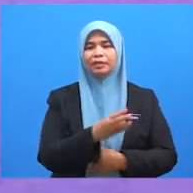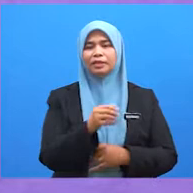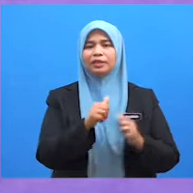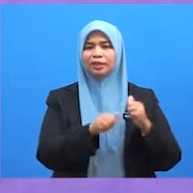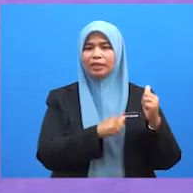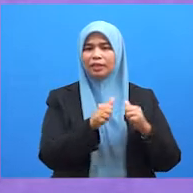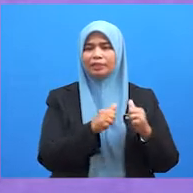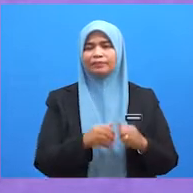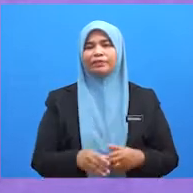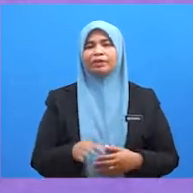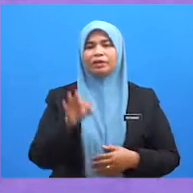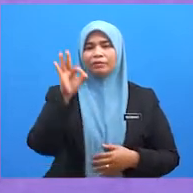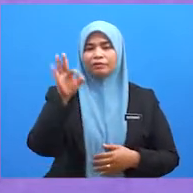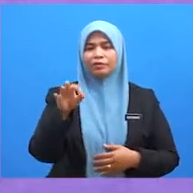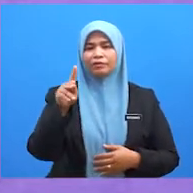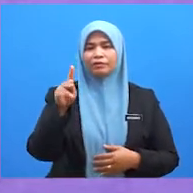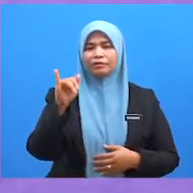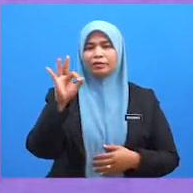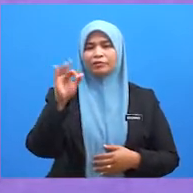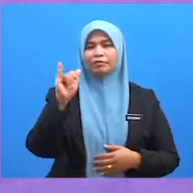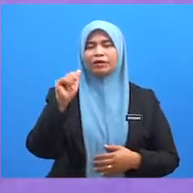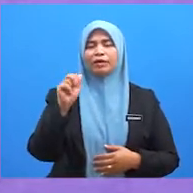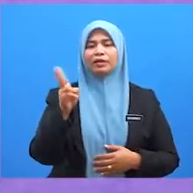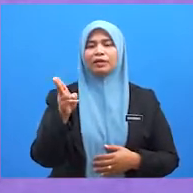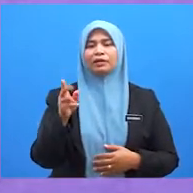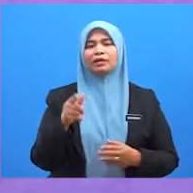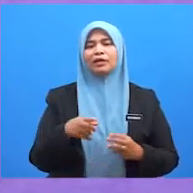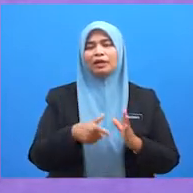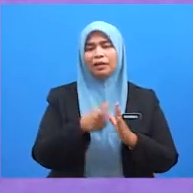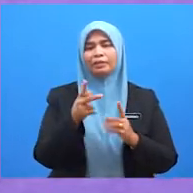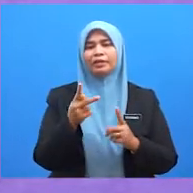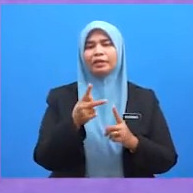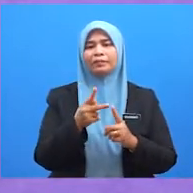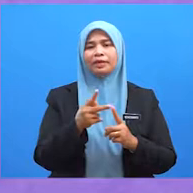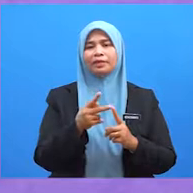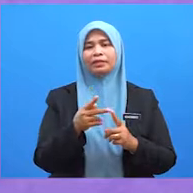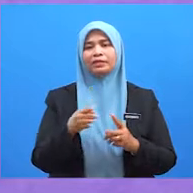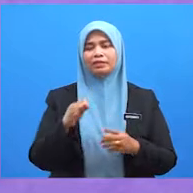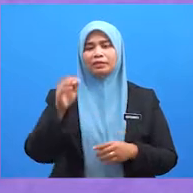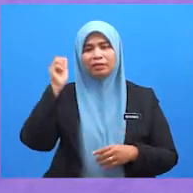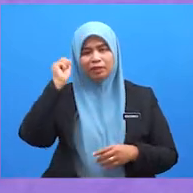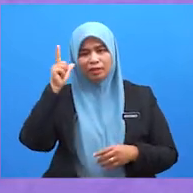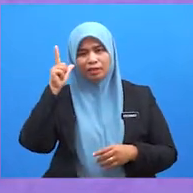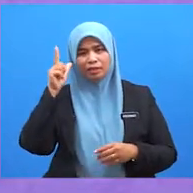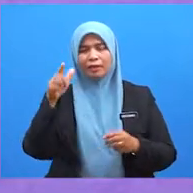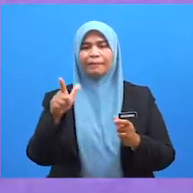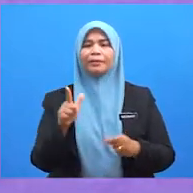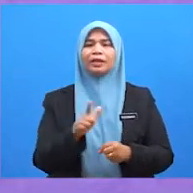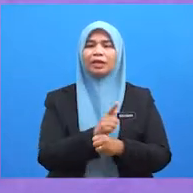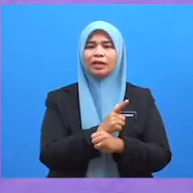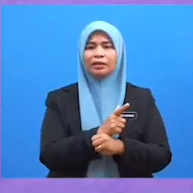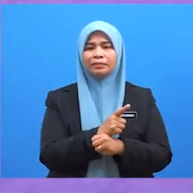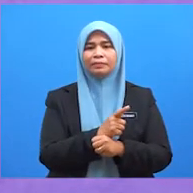merupakan ilmu yang lebih bersandarkan akal. Ilmu ini sebagai pelengkap kepada umat Islam.